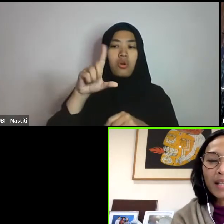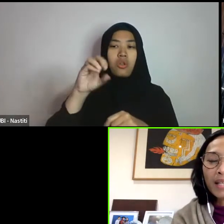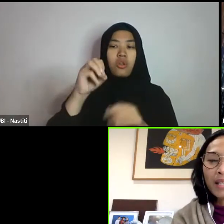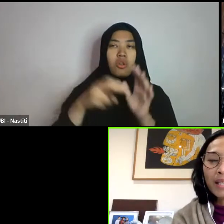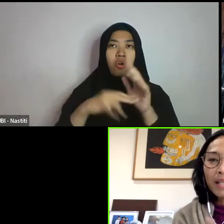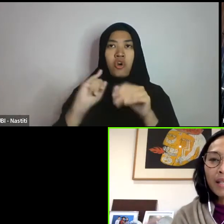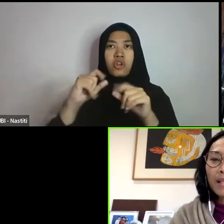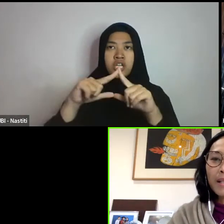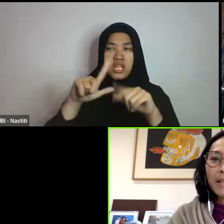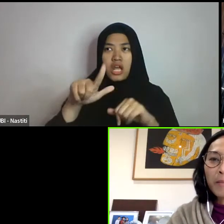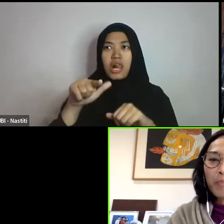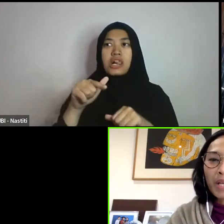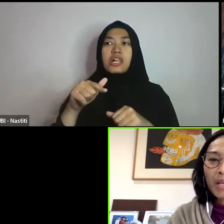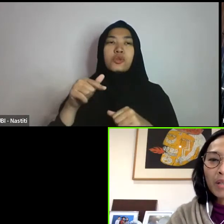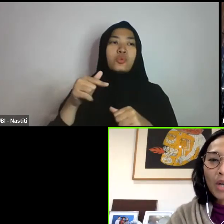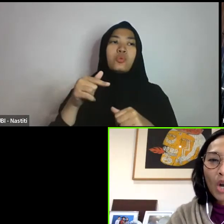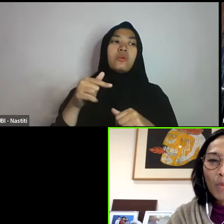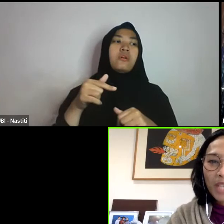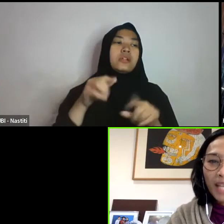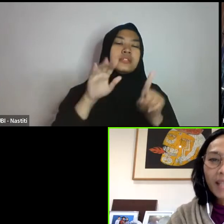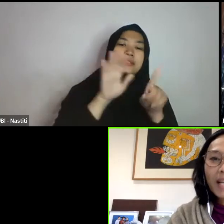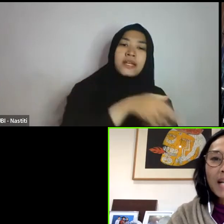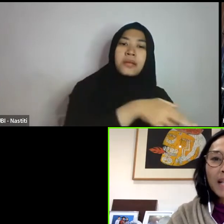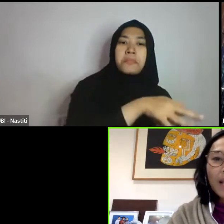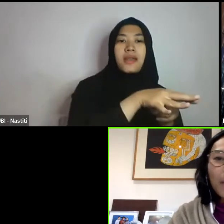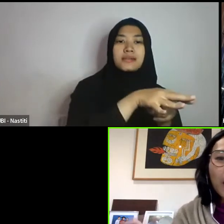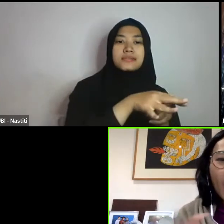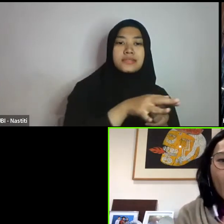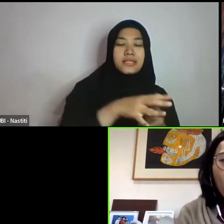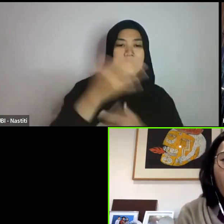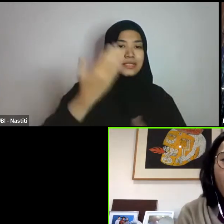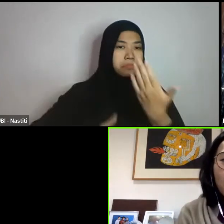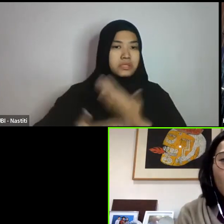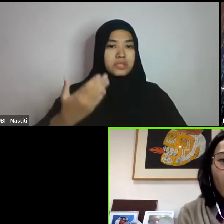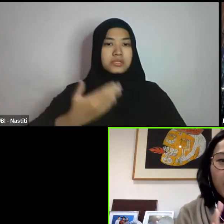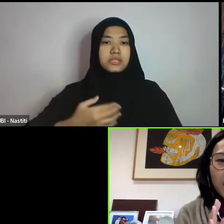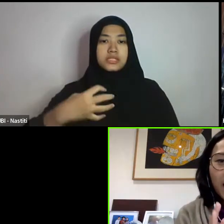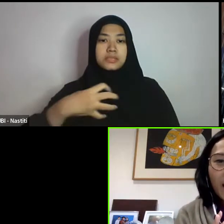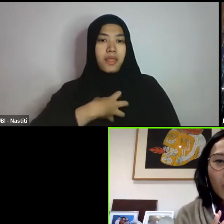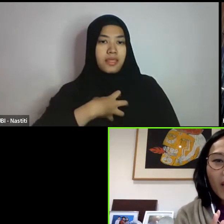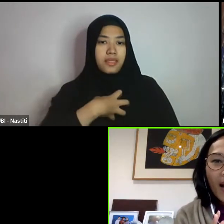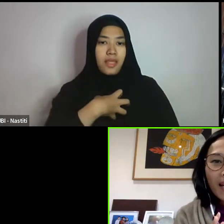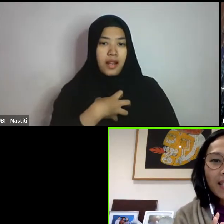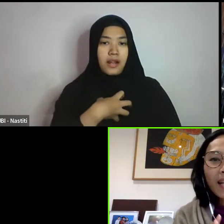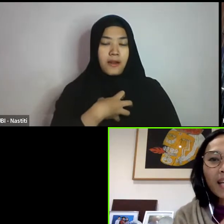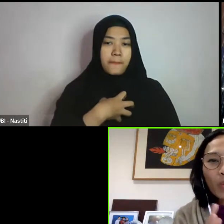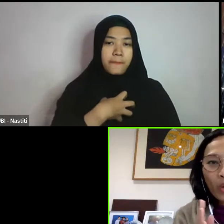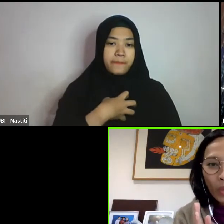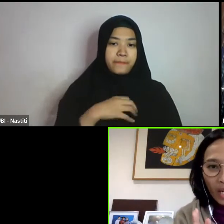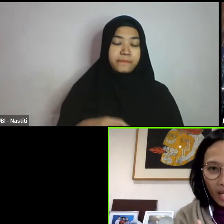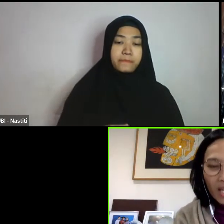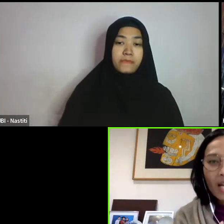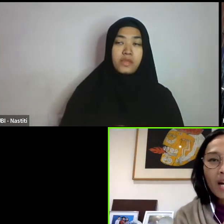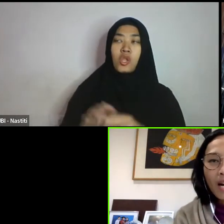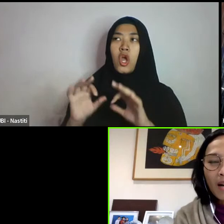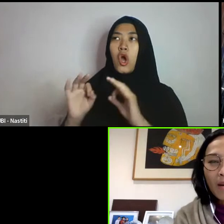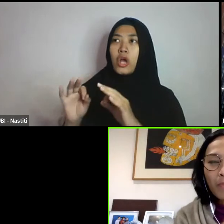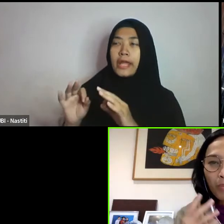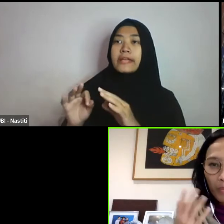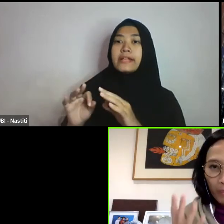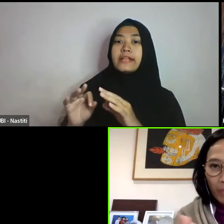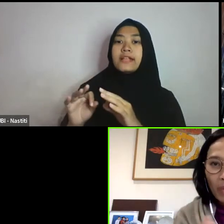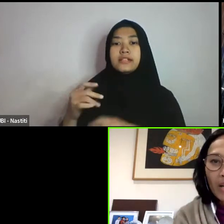ada di kolom chat, tetapi I hope Pak Hans you can stay with us and then we will